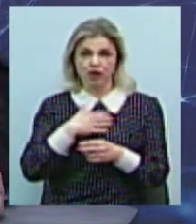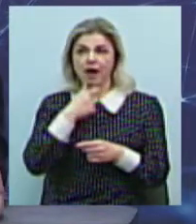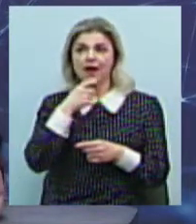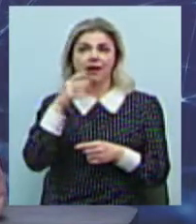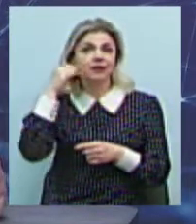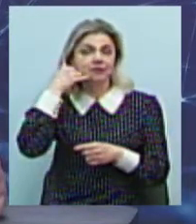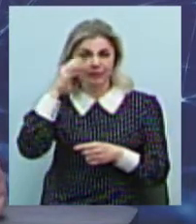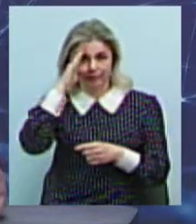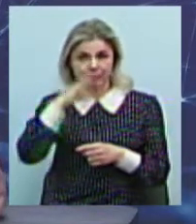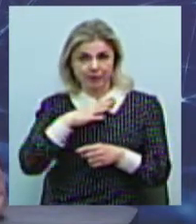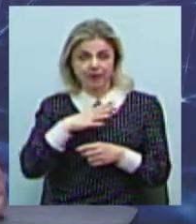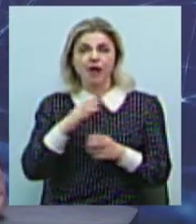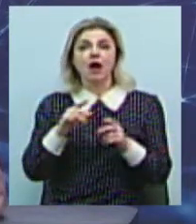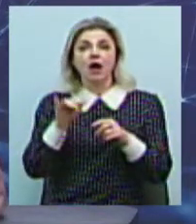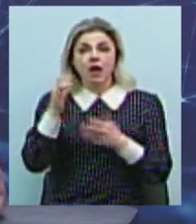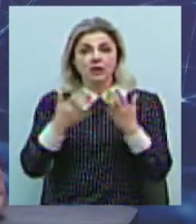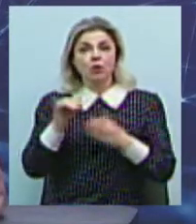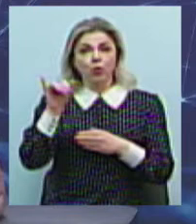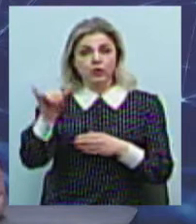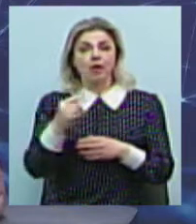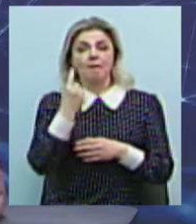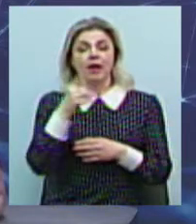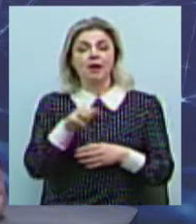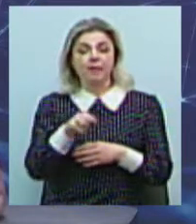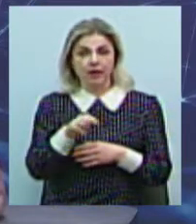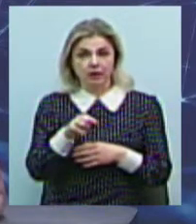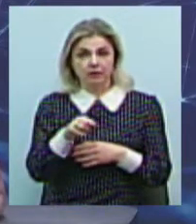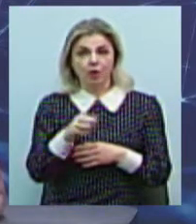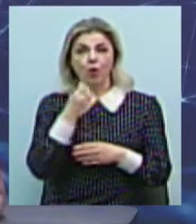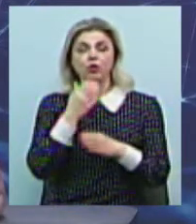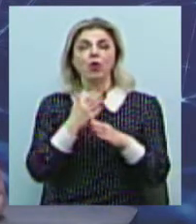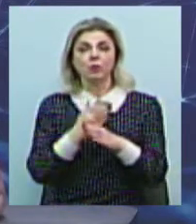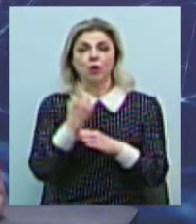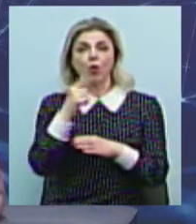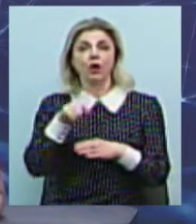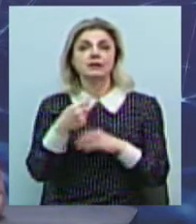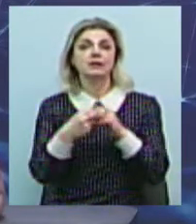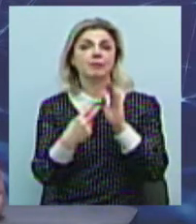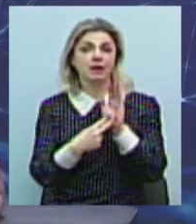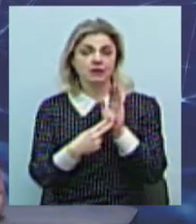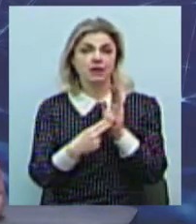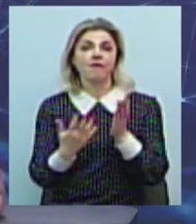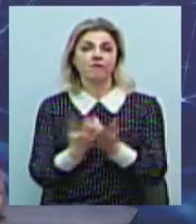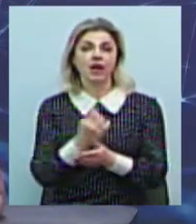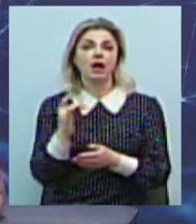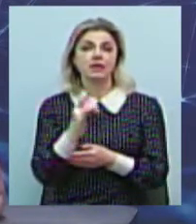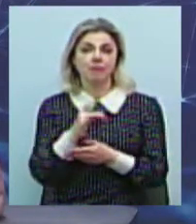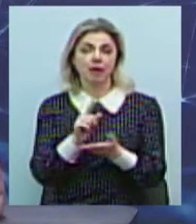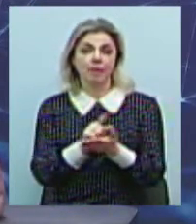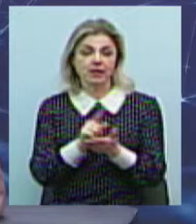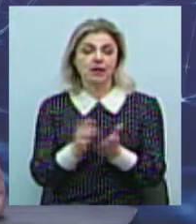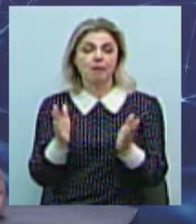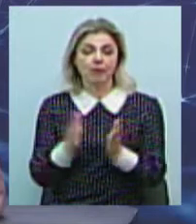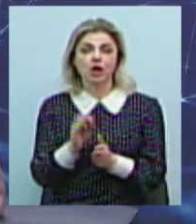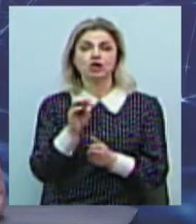якщо він після перерахунку з 1 березня, тобто коли ми вже помножили на 1,17 і вийшов розмір пенсії менший,